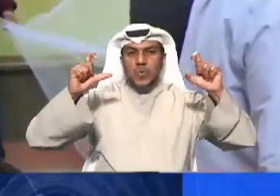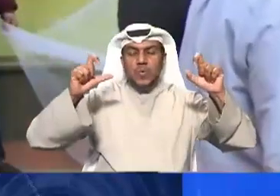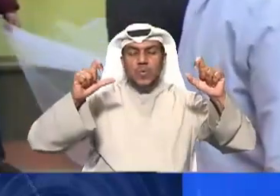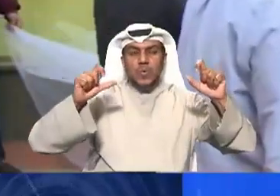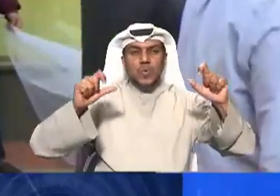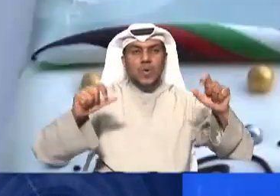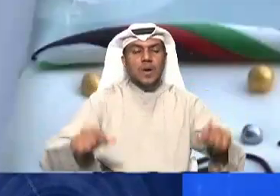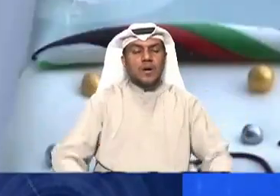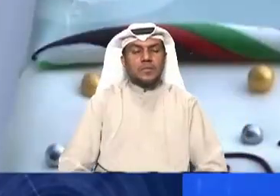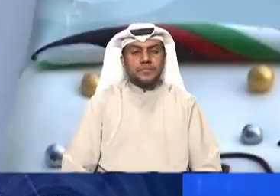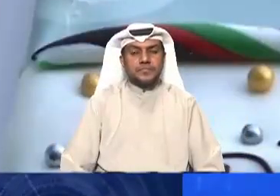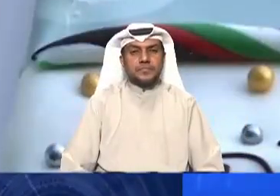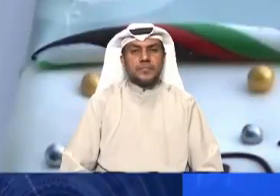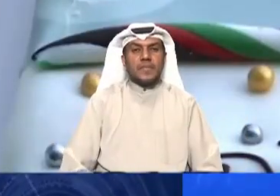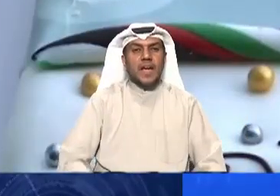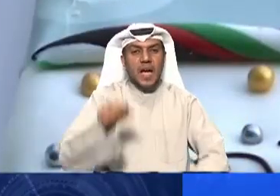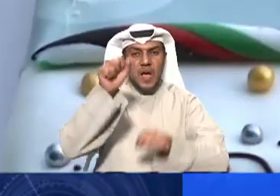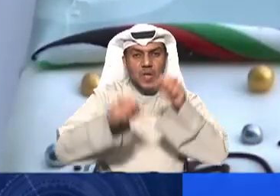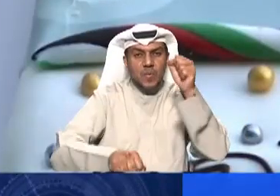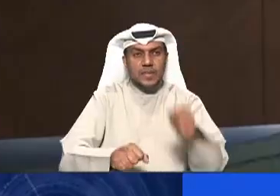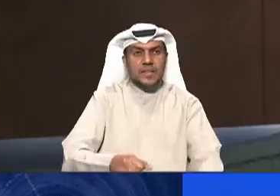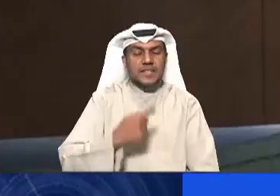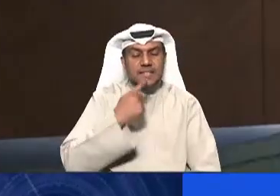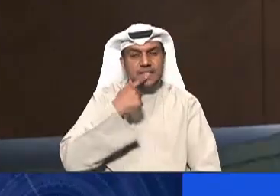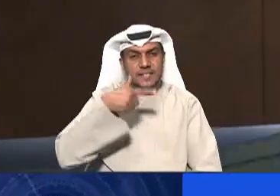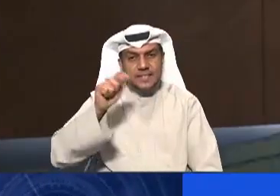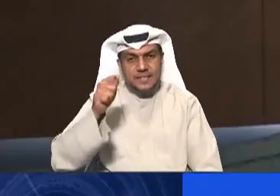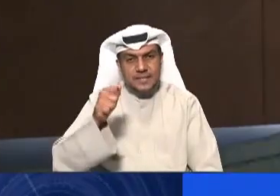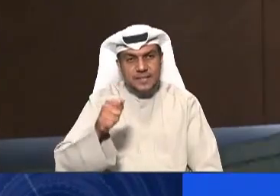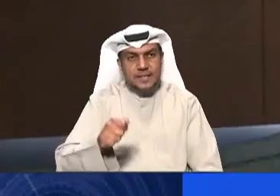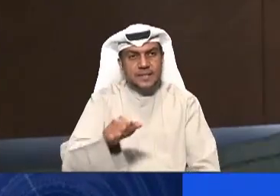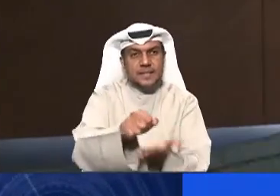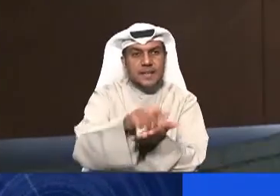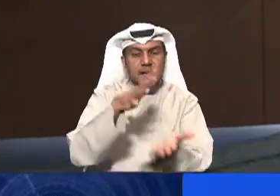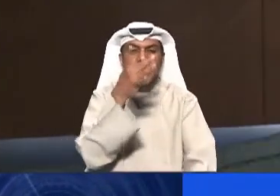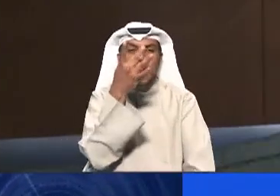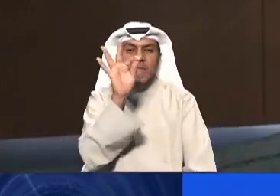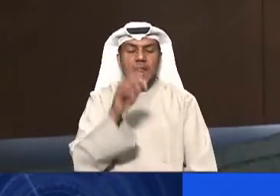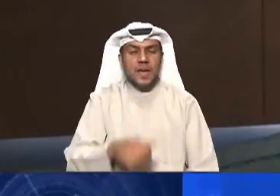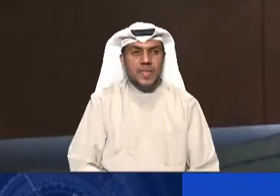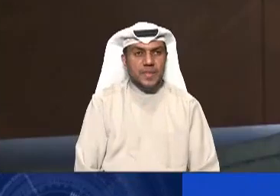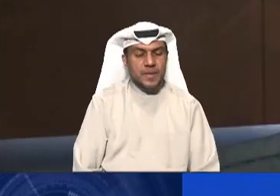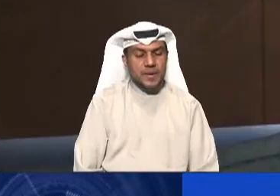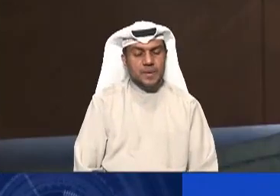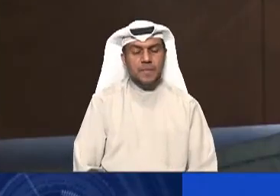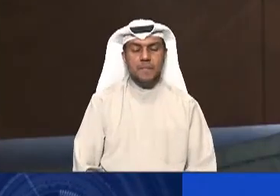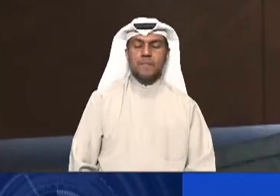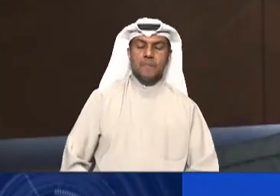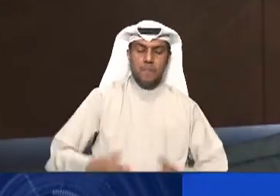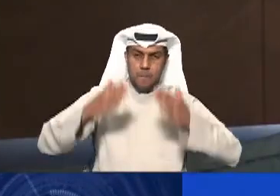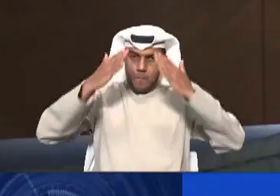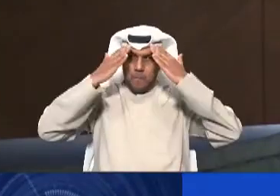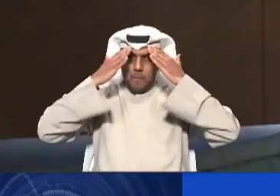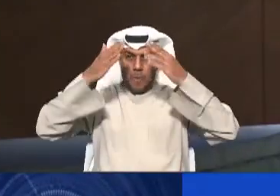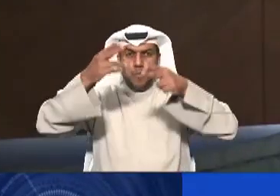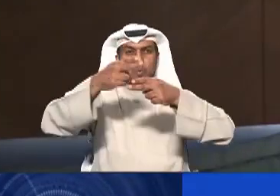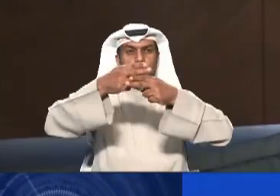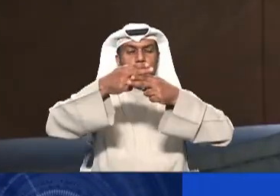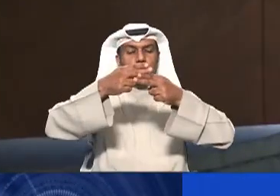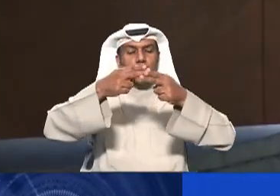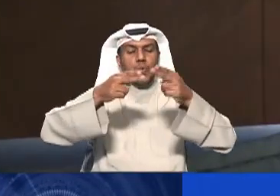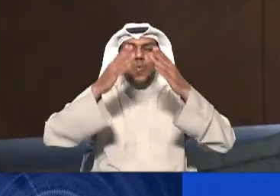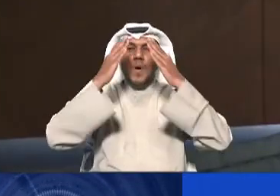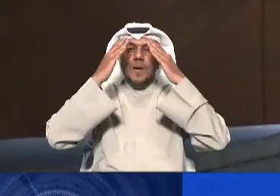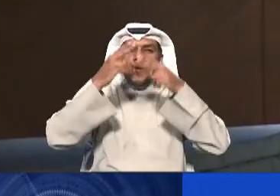والذكرى 30 ليوم التحرير. أهنئ الكويت على رأسها سيدي حضرة صاحب السمو أمير البلاد